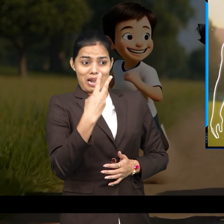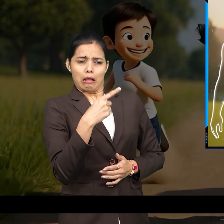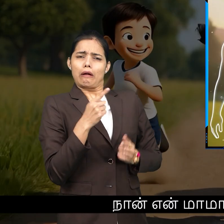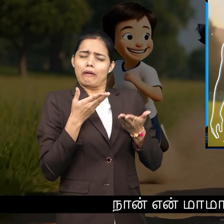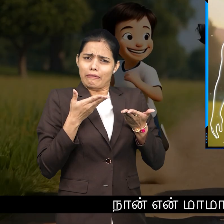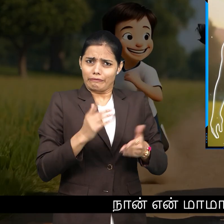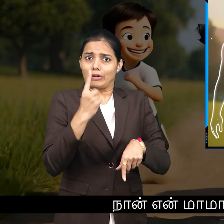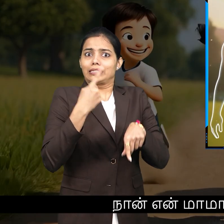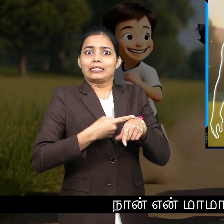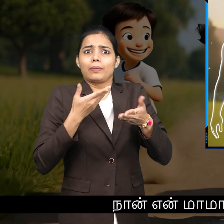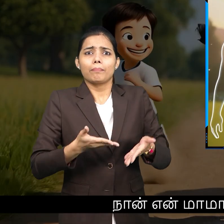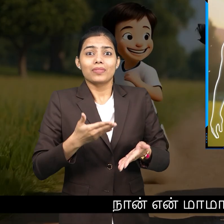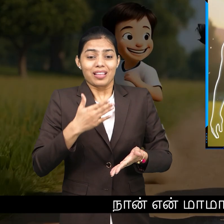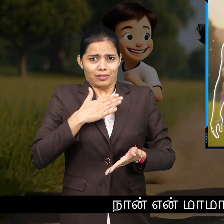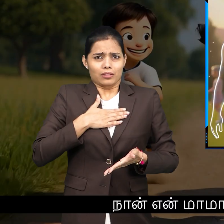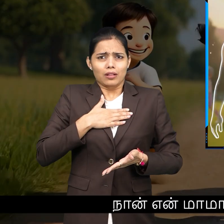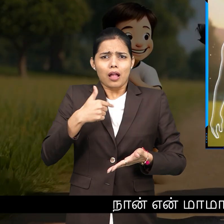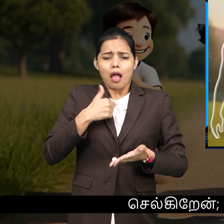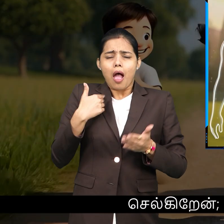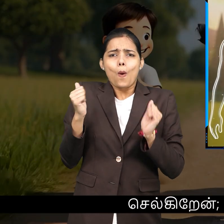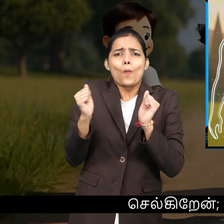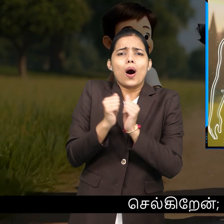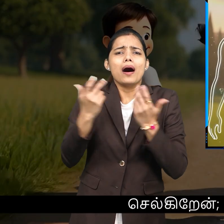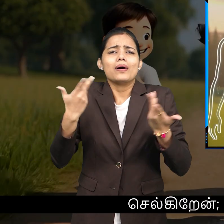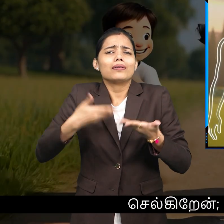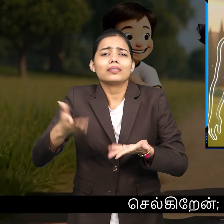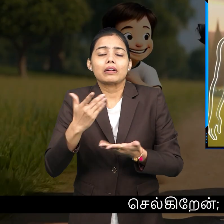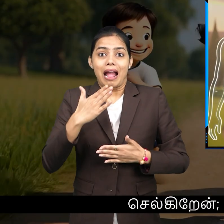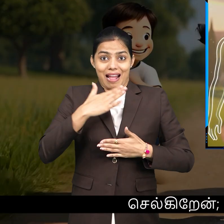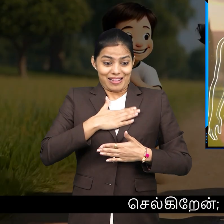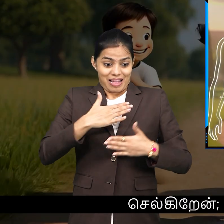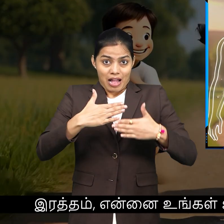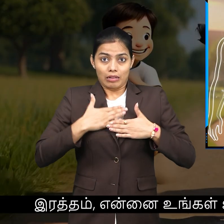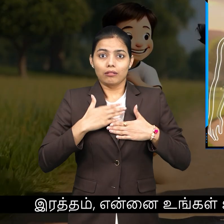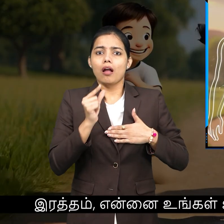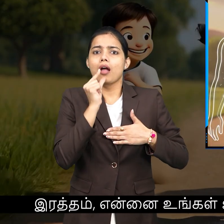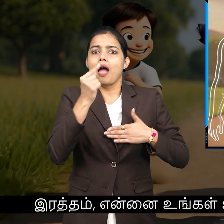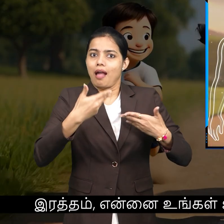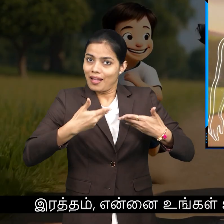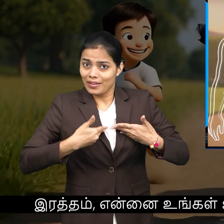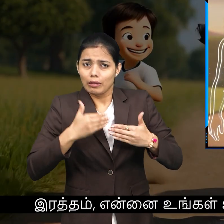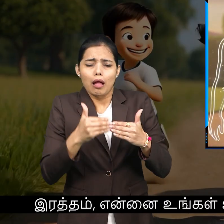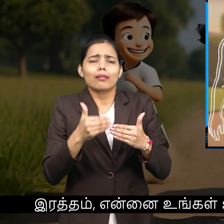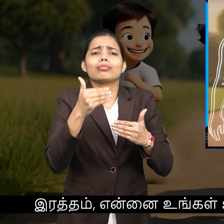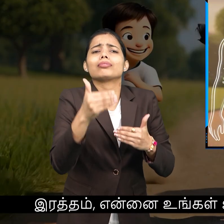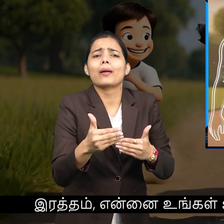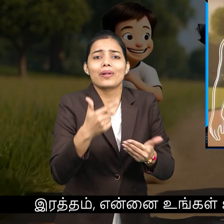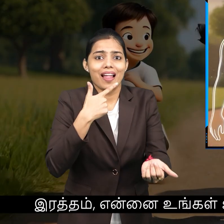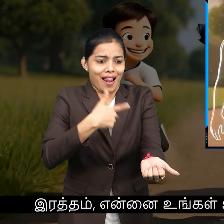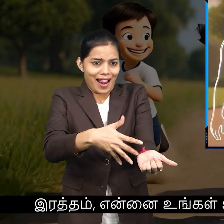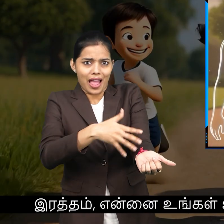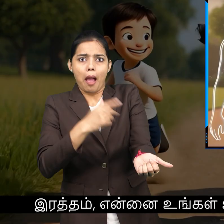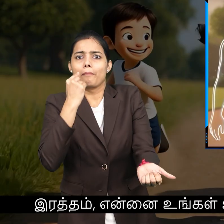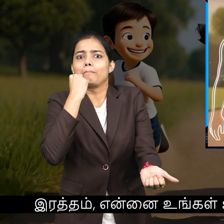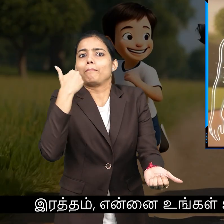முதலில் நான் என் மாமாக்களின் நுரையீரலுக்கு செல்கிறேன். பின்னர் என் சகோதரர் ரத்தம் என்னை உங்கள் உடல் முழுவதும்